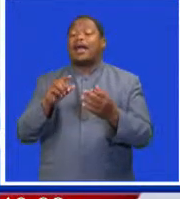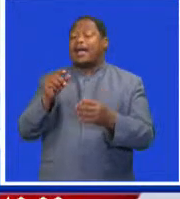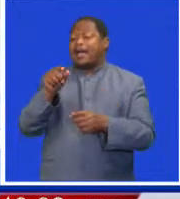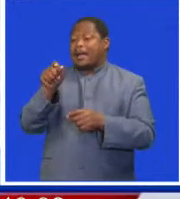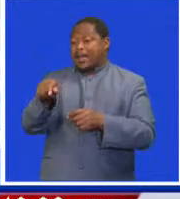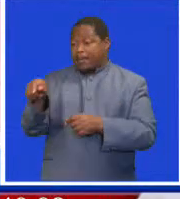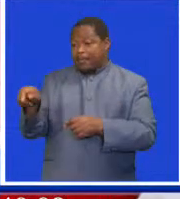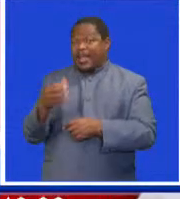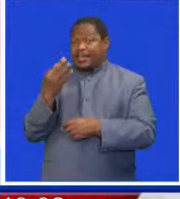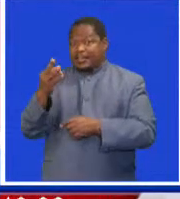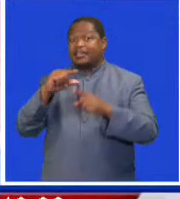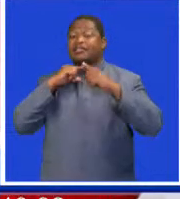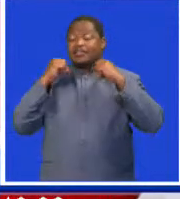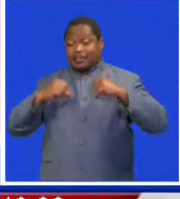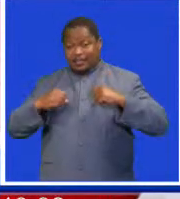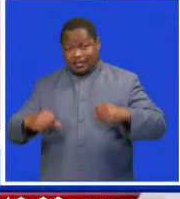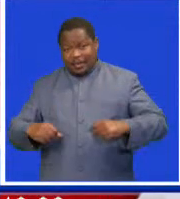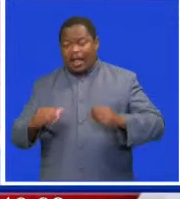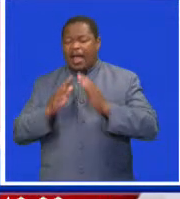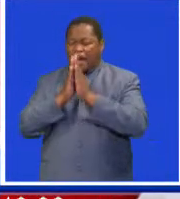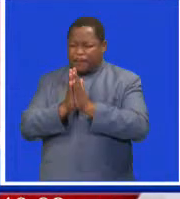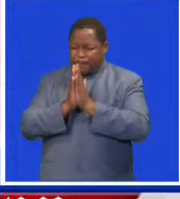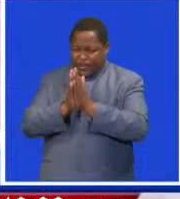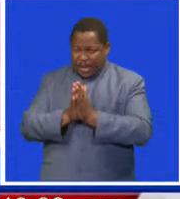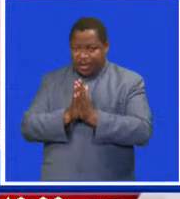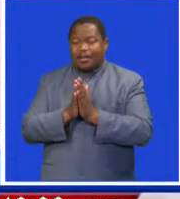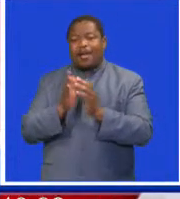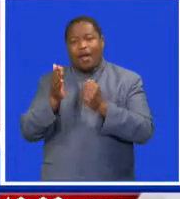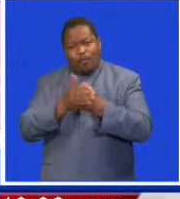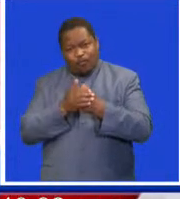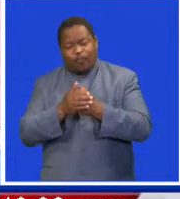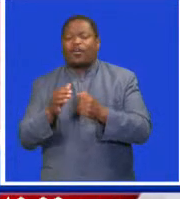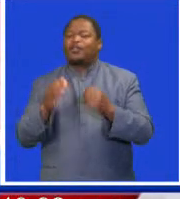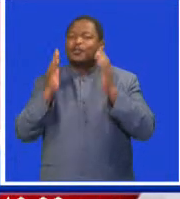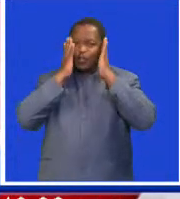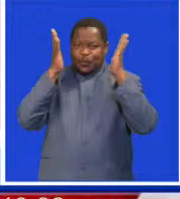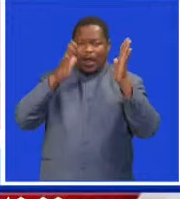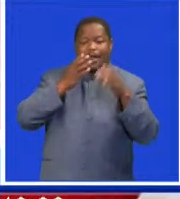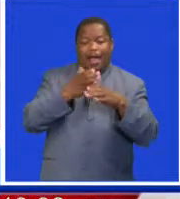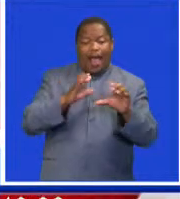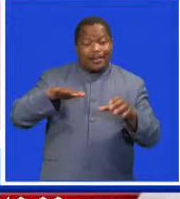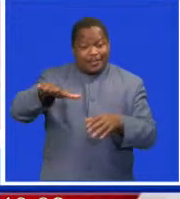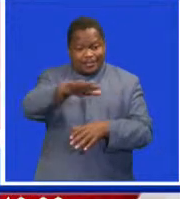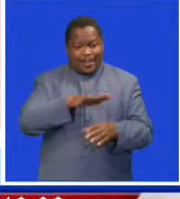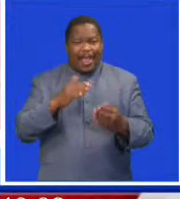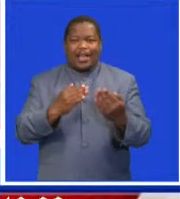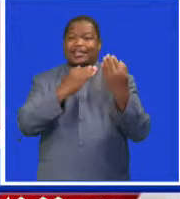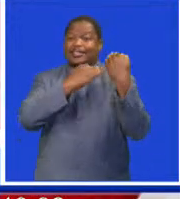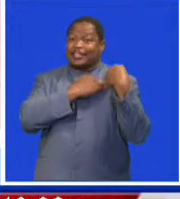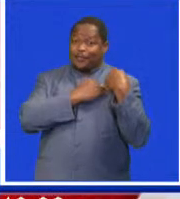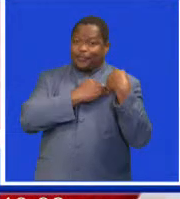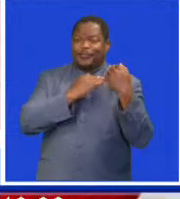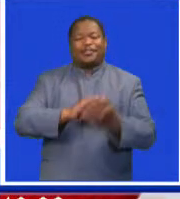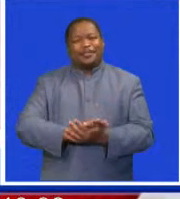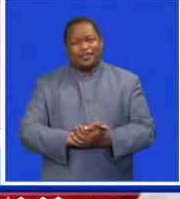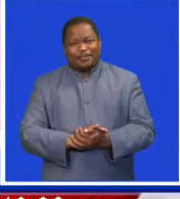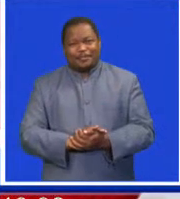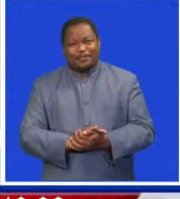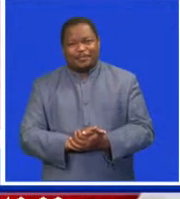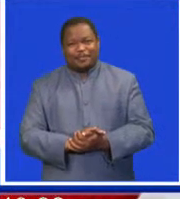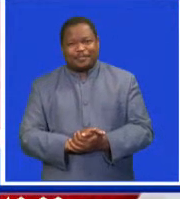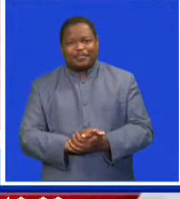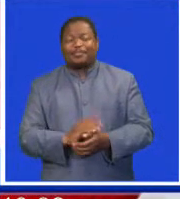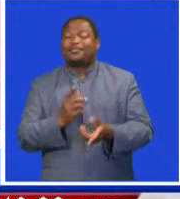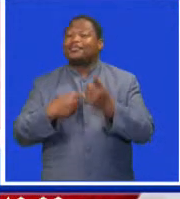we COVID-19 njengoba kubonakala ukuthi lapha evela kangwane soloku uyaqhubeka wona lo mkhuhlane lokube kukhulu kakhulu kubona